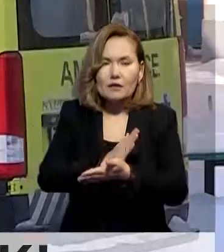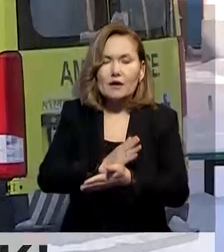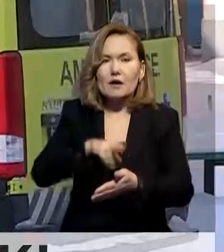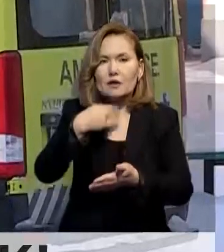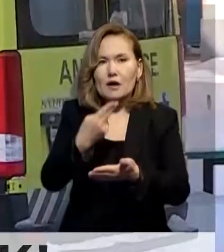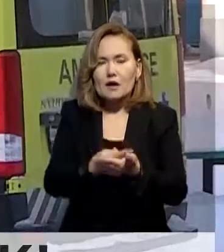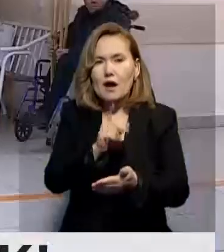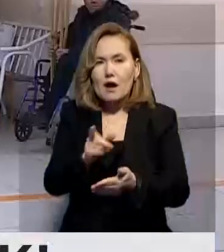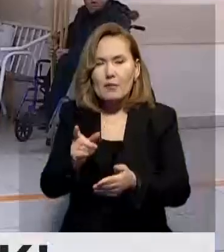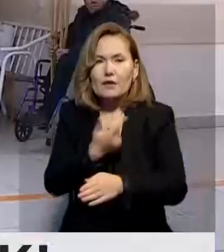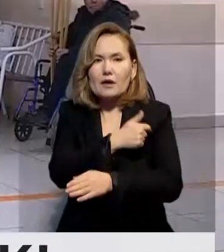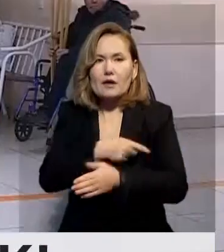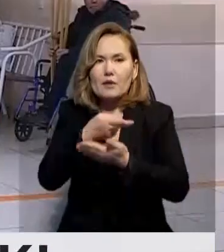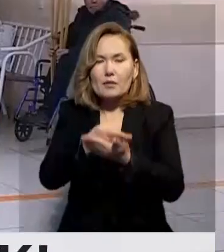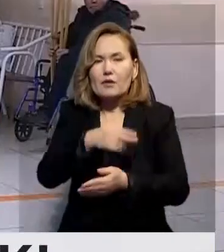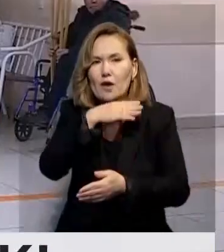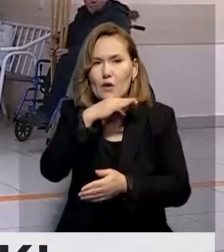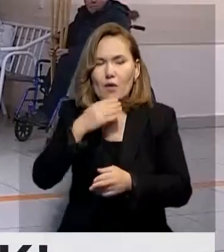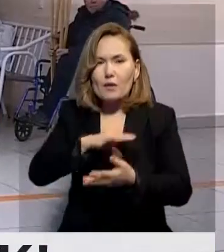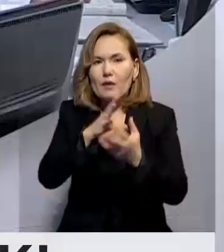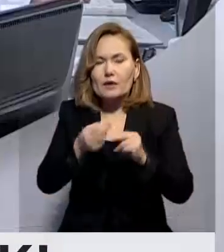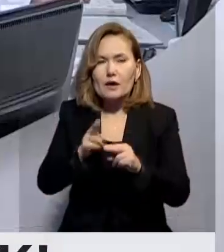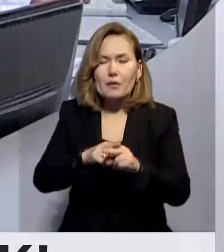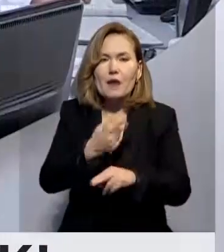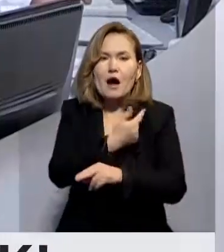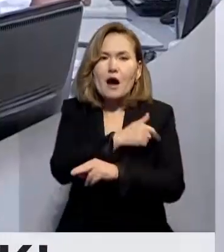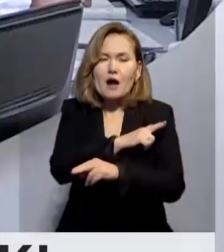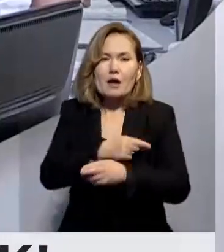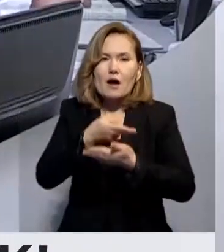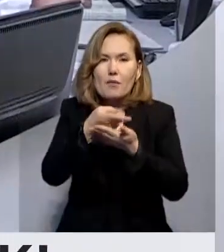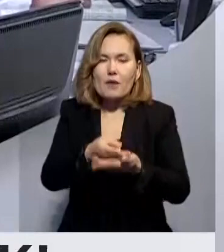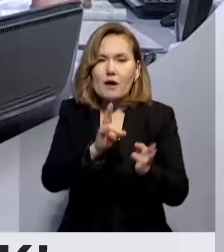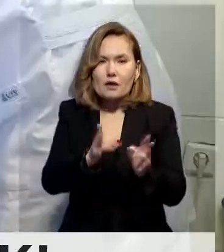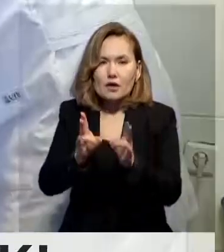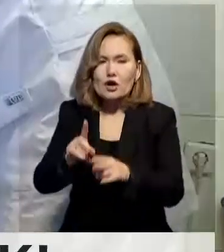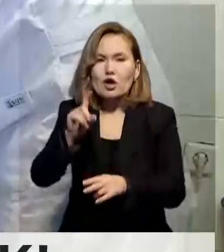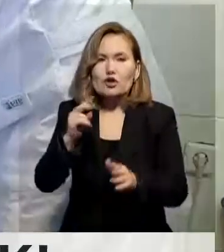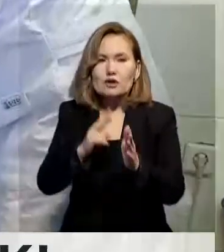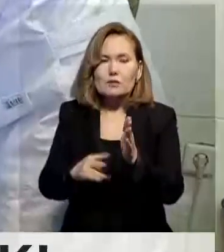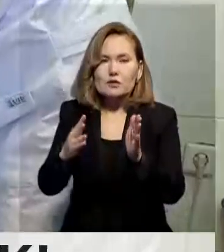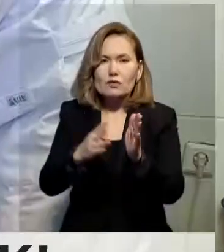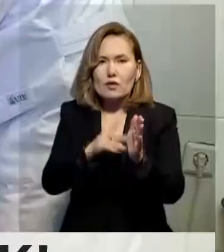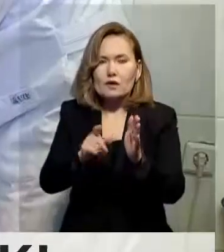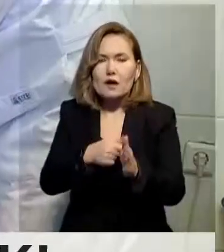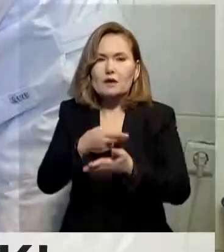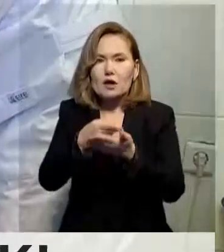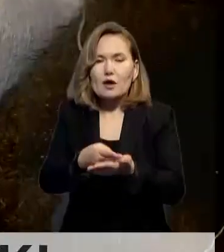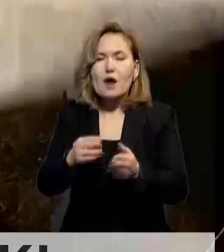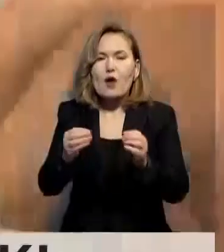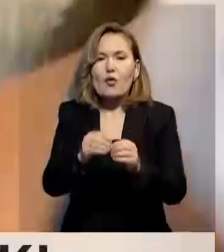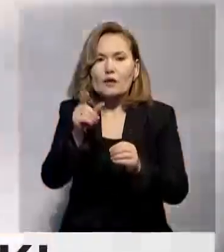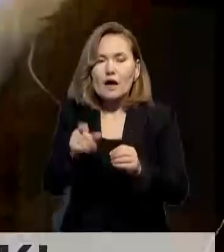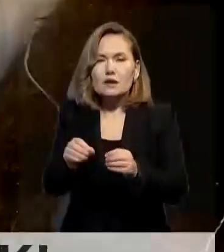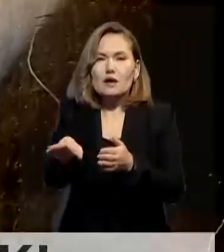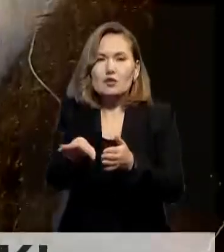көмегіне жүгінген адам көп. Денсаулық сақтау басқармасының мәліметінше, аурухананың жарақат бөліміне 179 адам қаралған. 10 адамға шұғыл операция